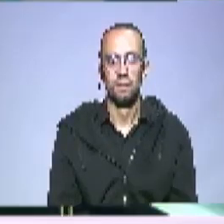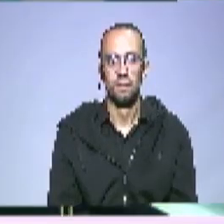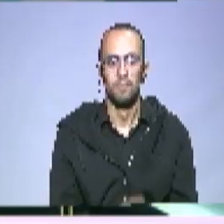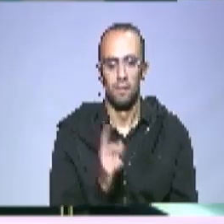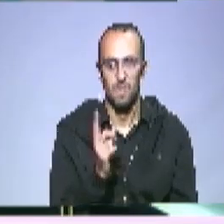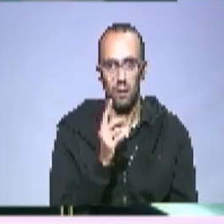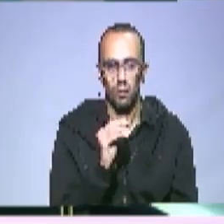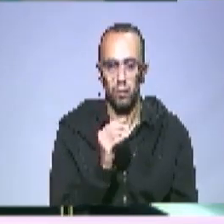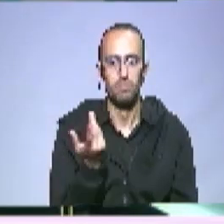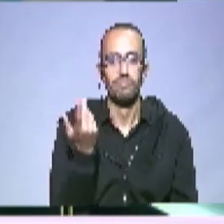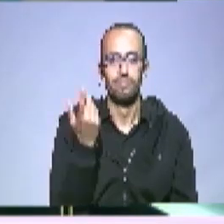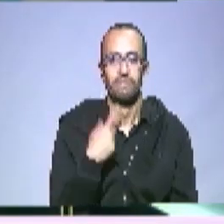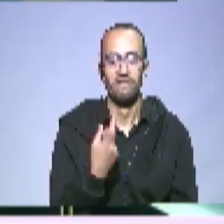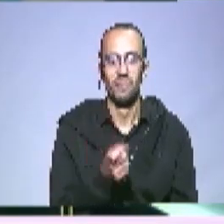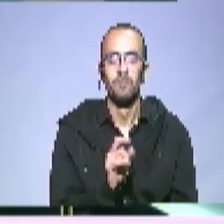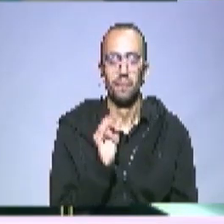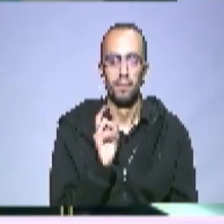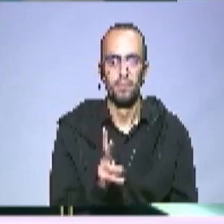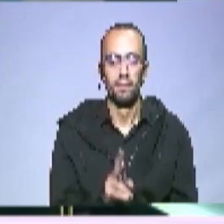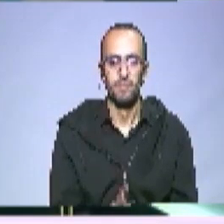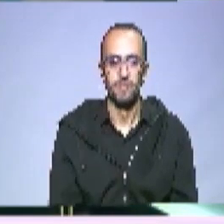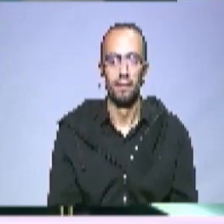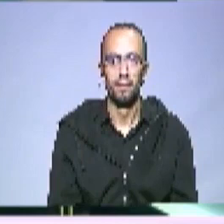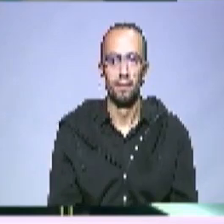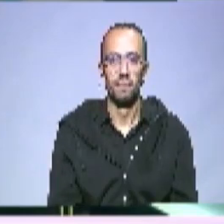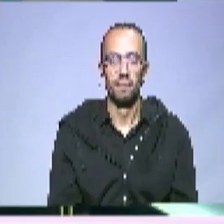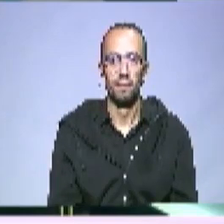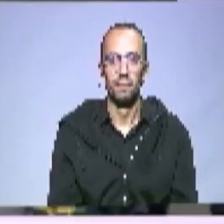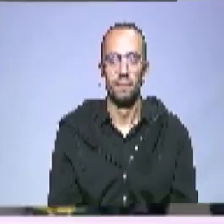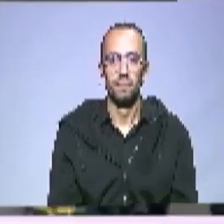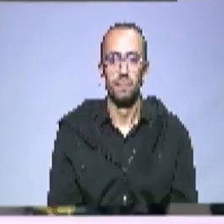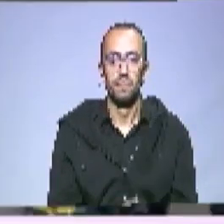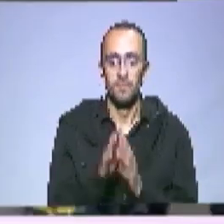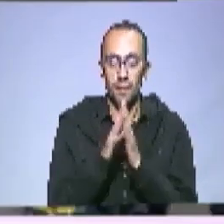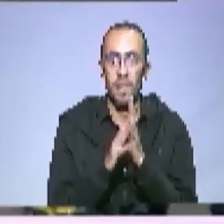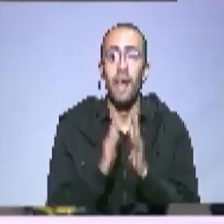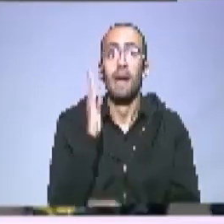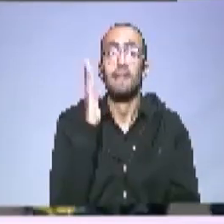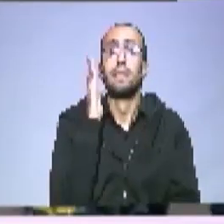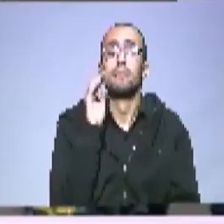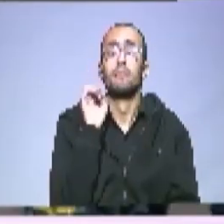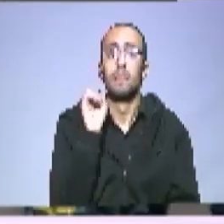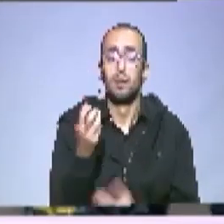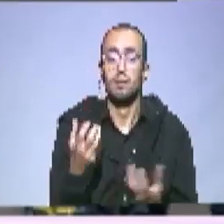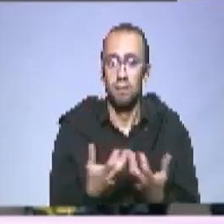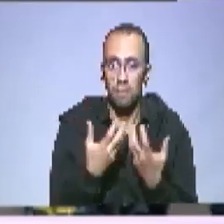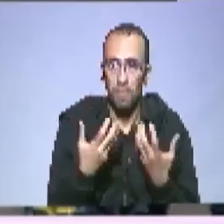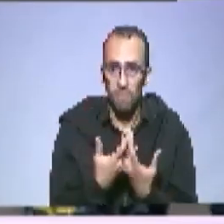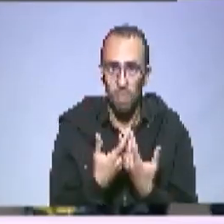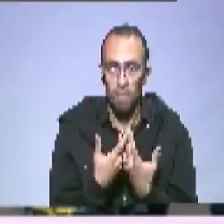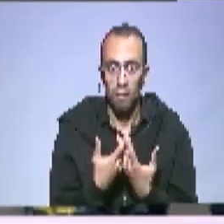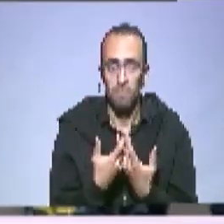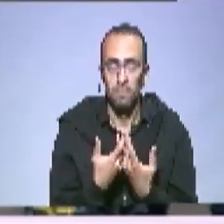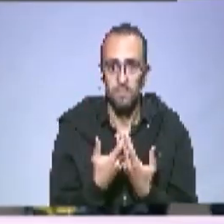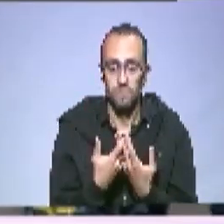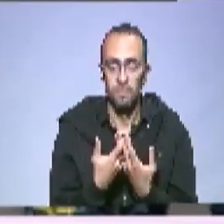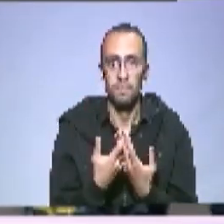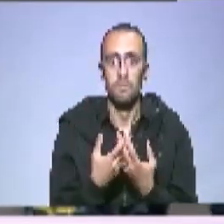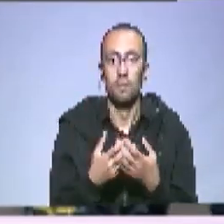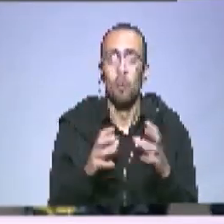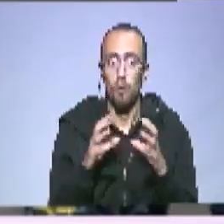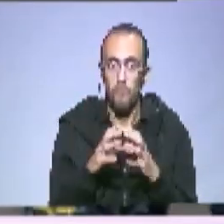الخلاط جراله ايه بس ماشي. طيب احنا المكونات اللي هي الاساسيه للكولسلو